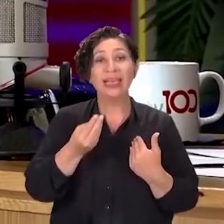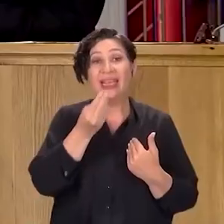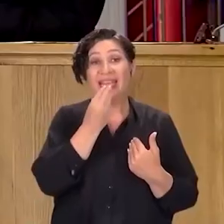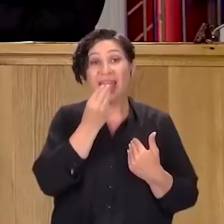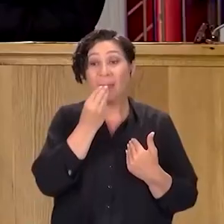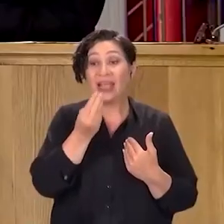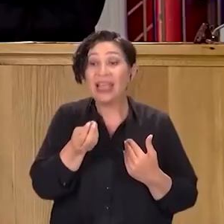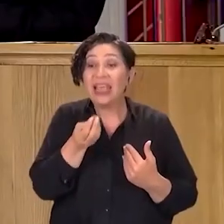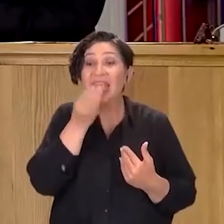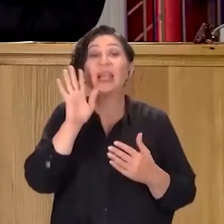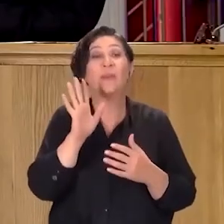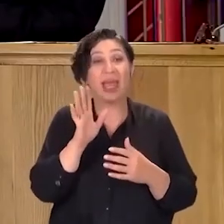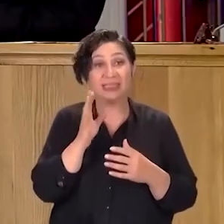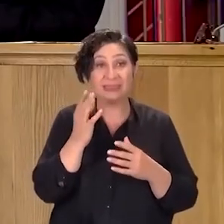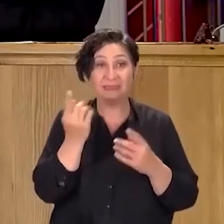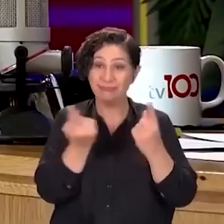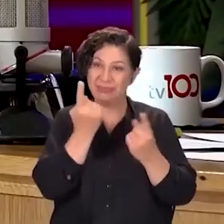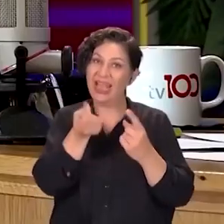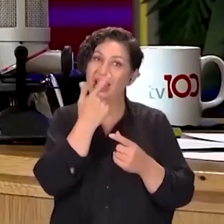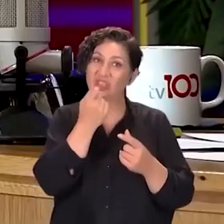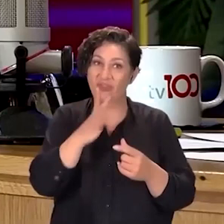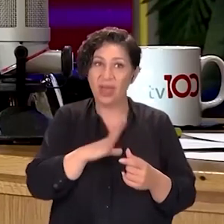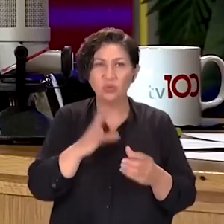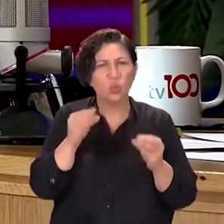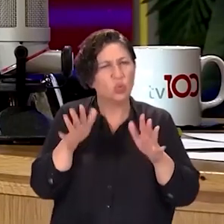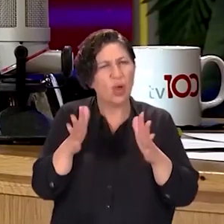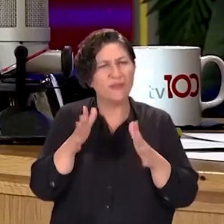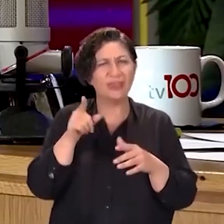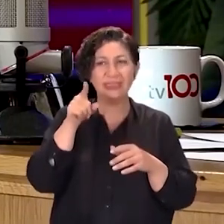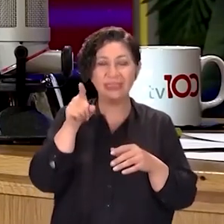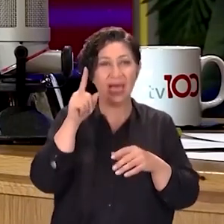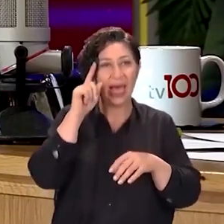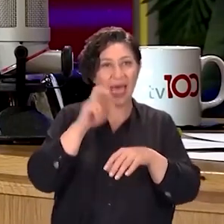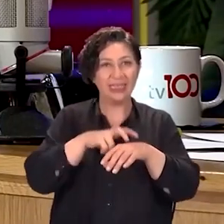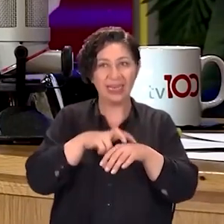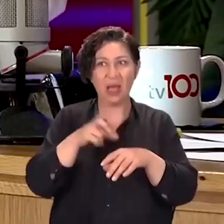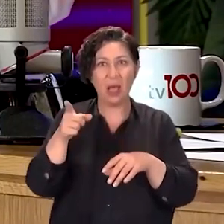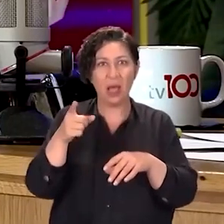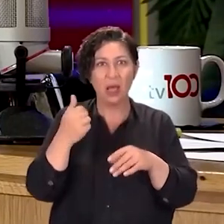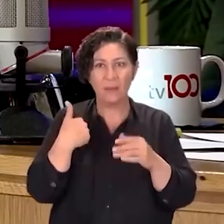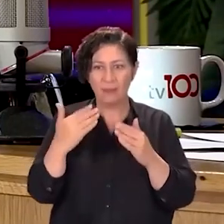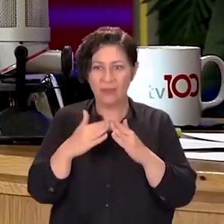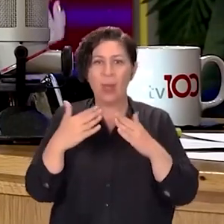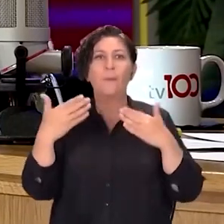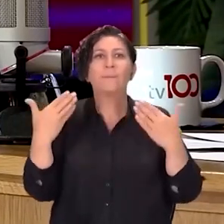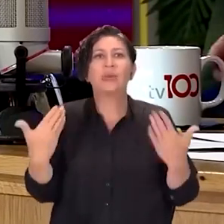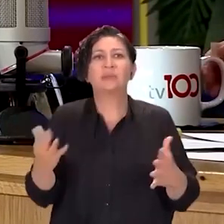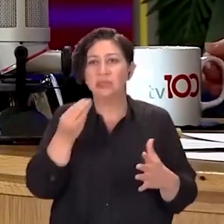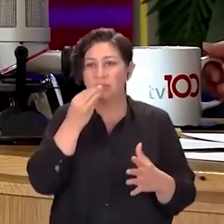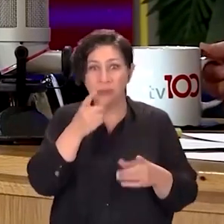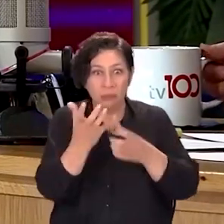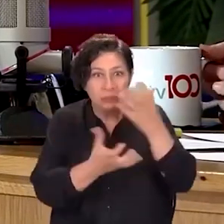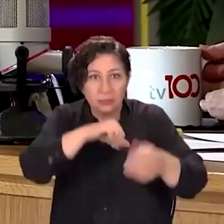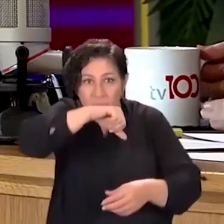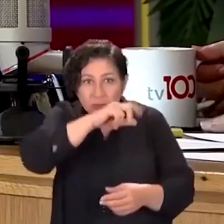Yemek yedirmeyen şeyler var. Çok enteresan. Sen hatırla, benim evde bayılmıştın yemeğe. Sen mi